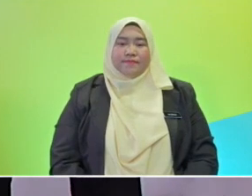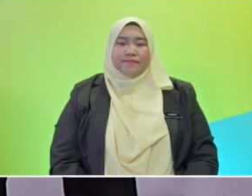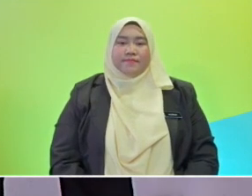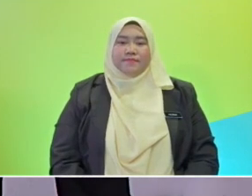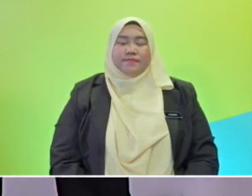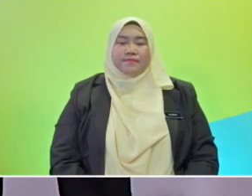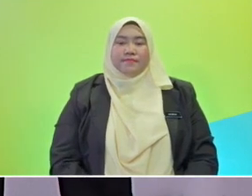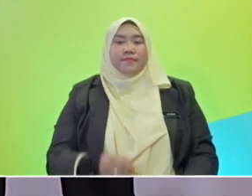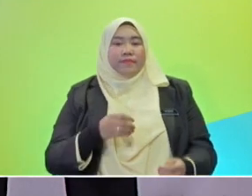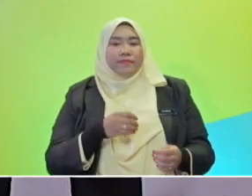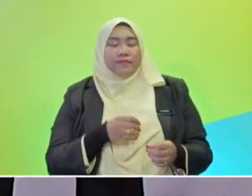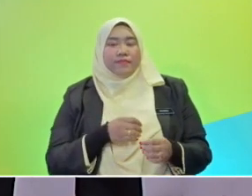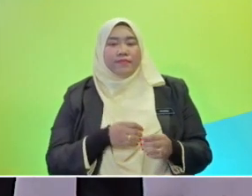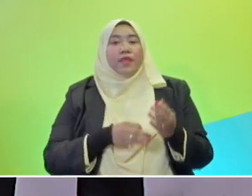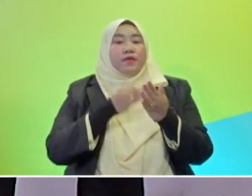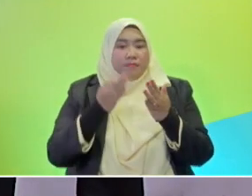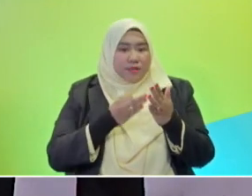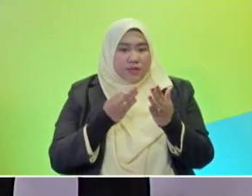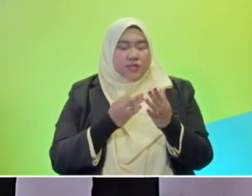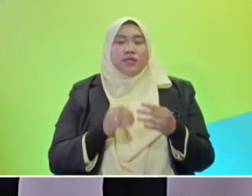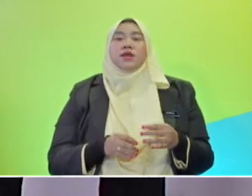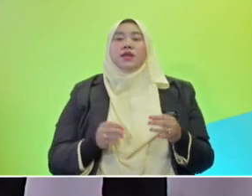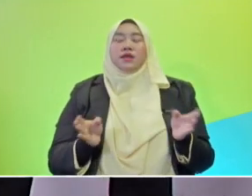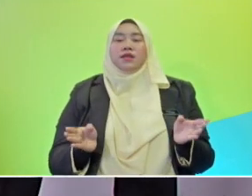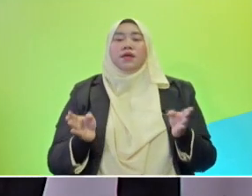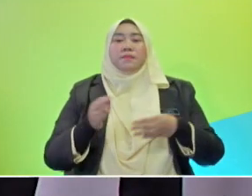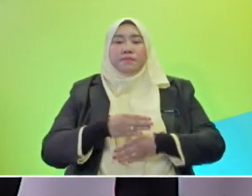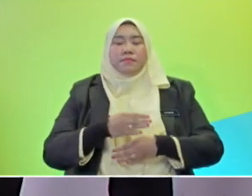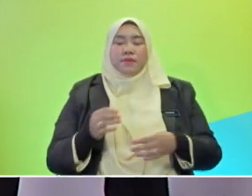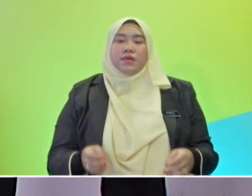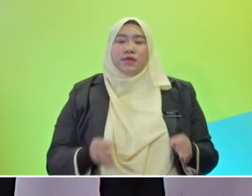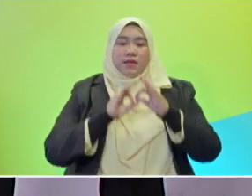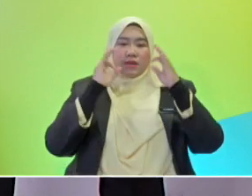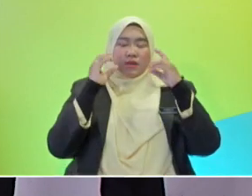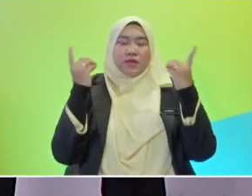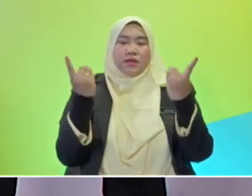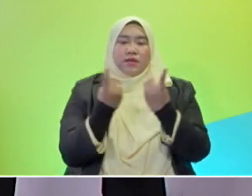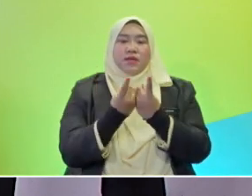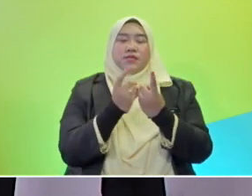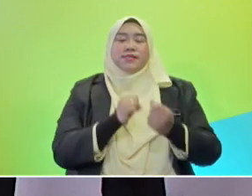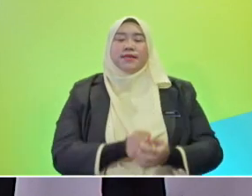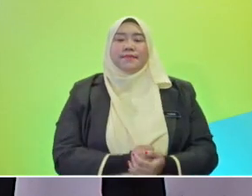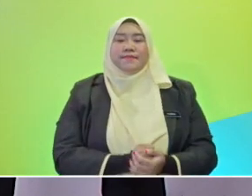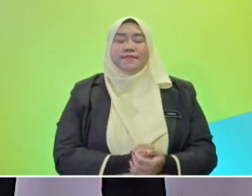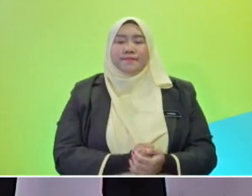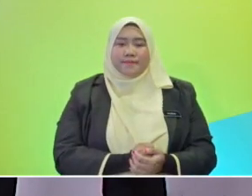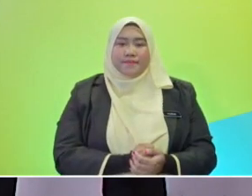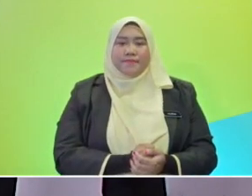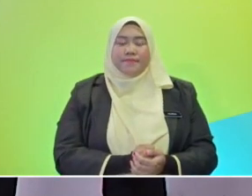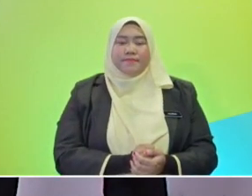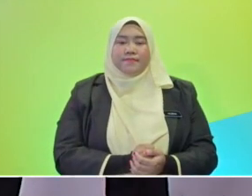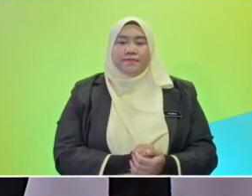Baiklah pentaksiran bilik saja secara umumnya kalau itu tengok tentang